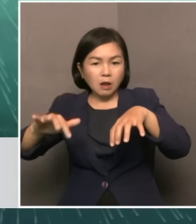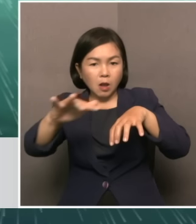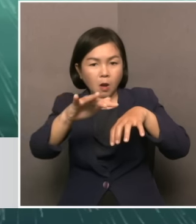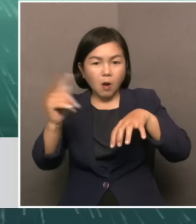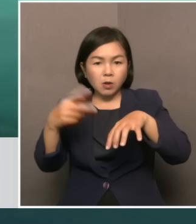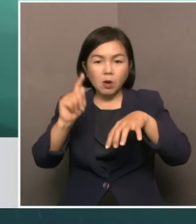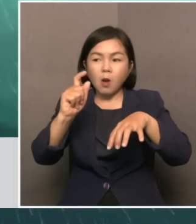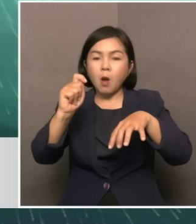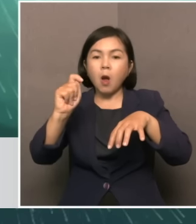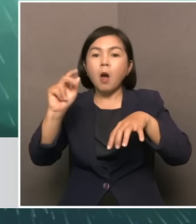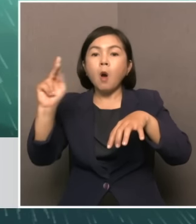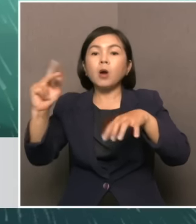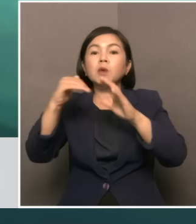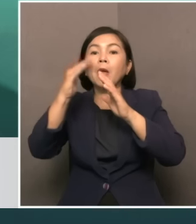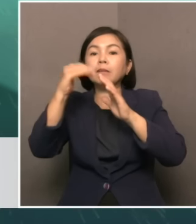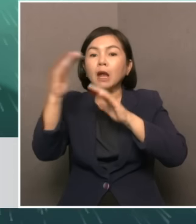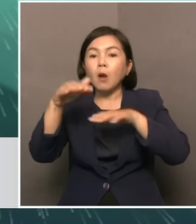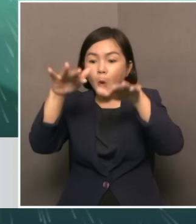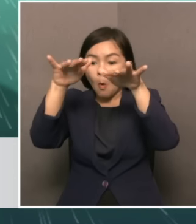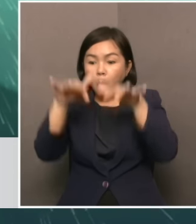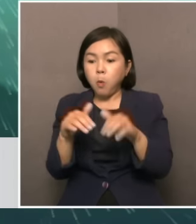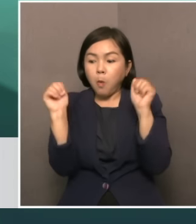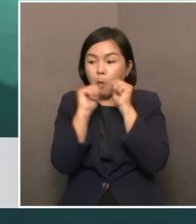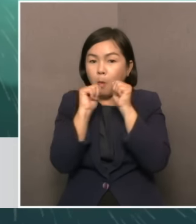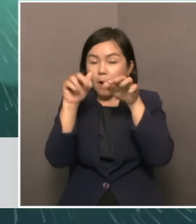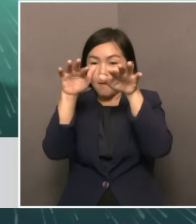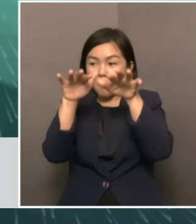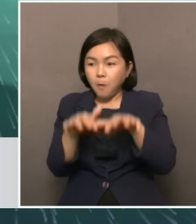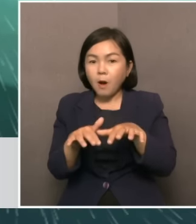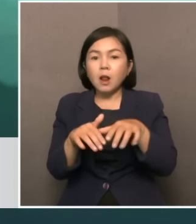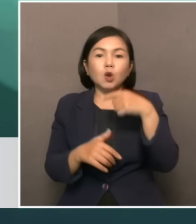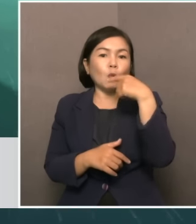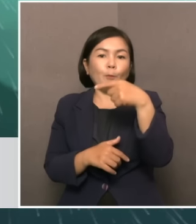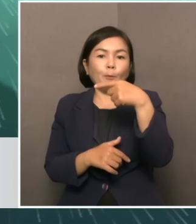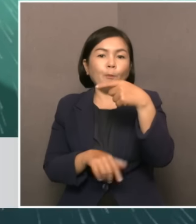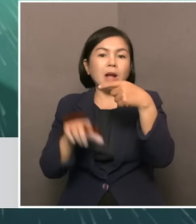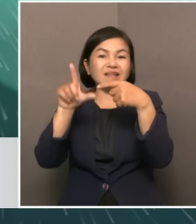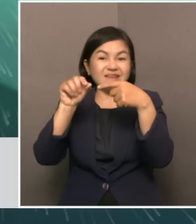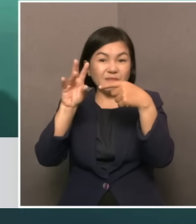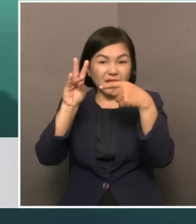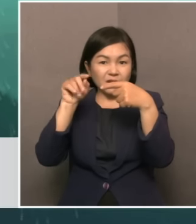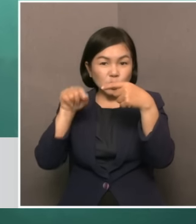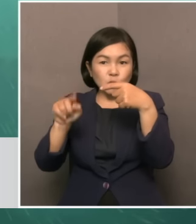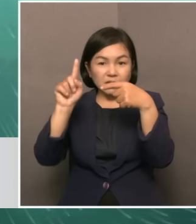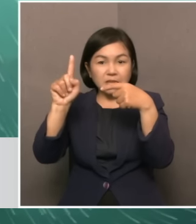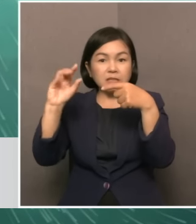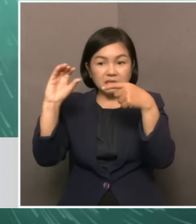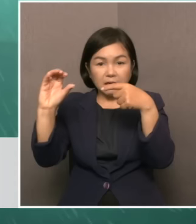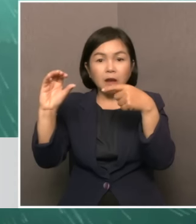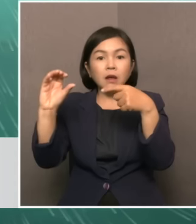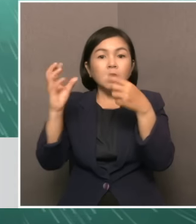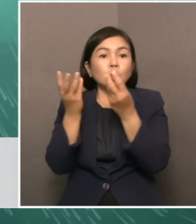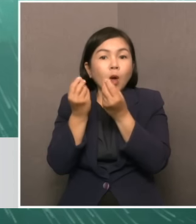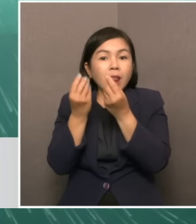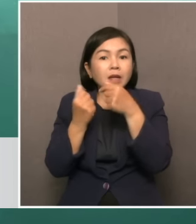สุดของญี่ปุ่นอุณหภูมิลดลงอย่างรวดเร็วนะครับต่ำสุดเลยครับติดลบ27.1องศเซซตัวเลข